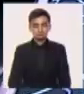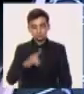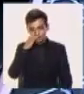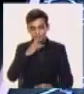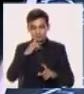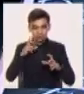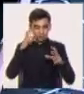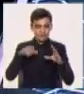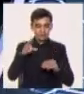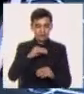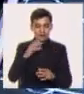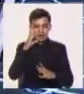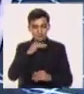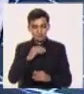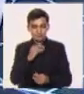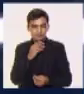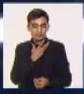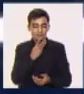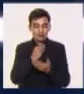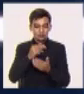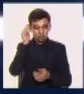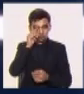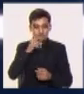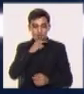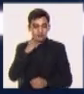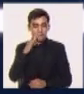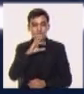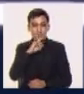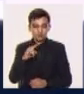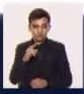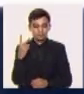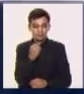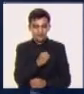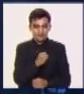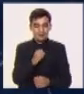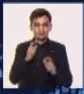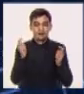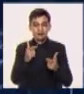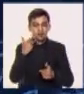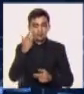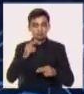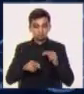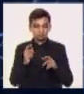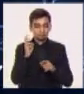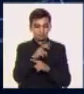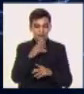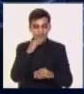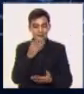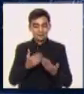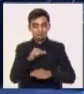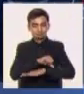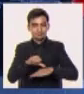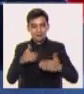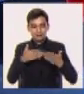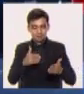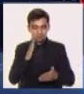Казахстанские студенты могут приступить к обучению в российских вузах после двухнедельного карантина. Но в том случае, если границы откроют. Об